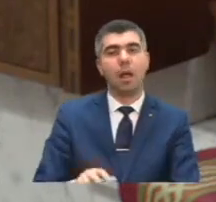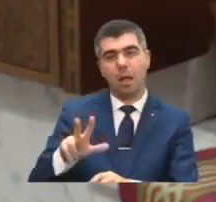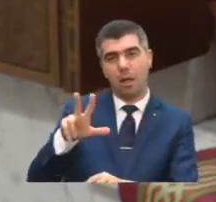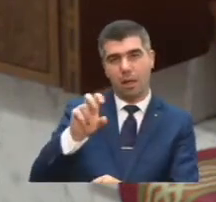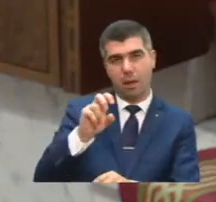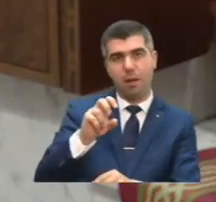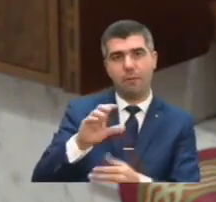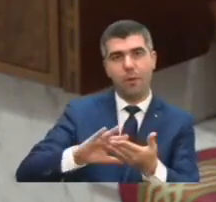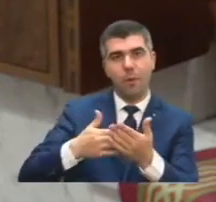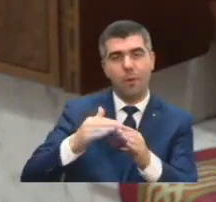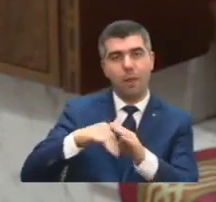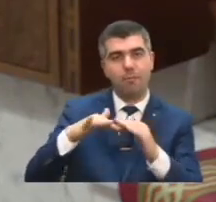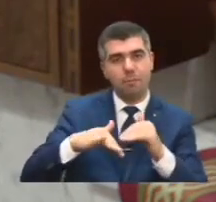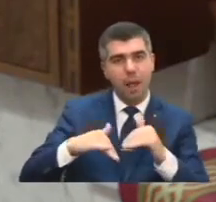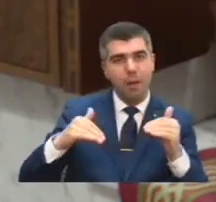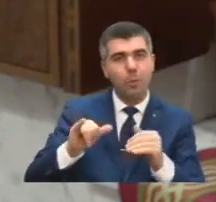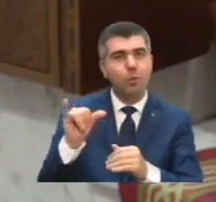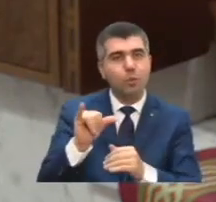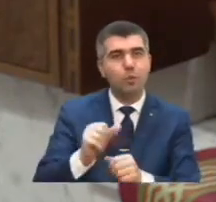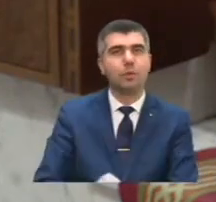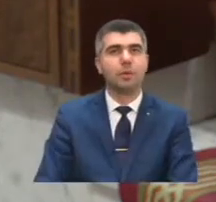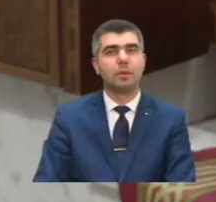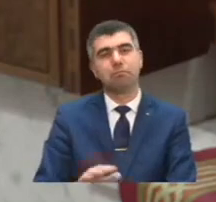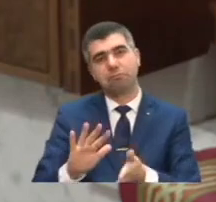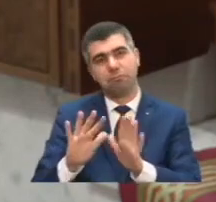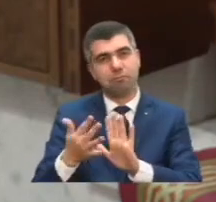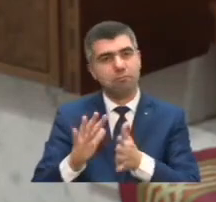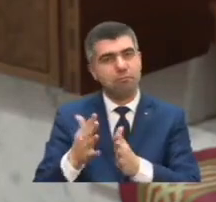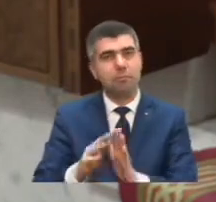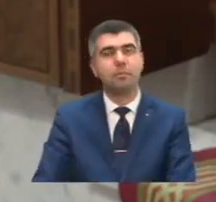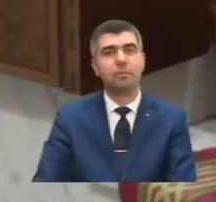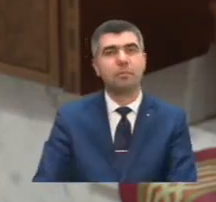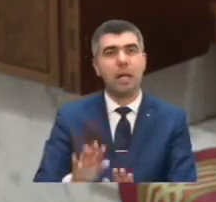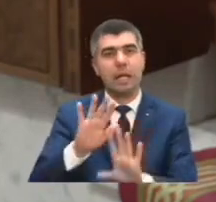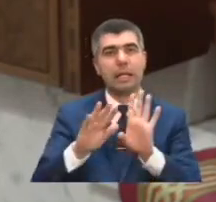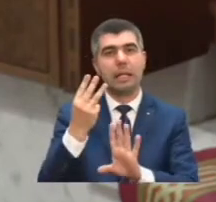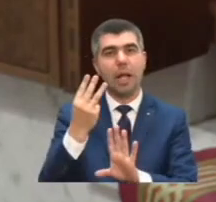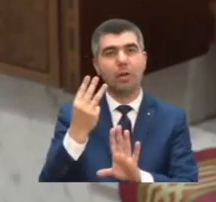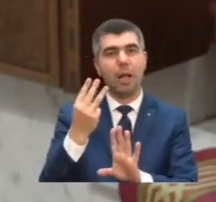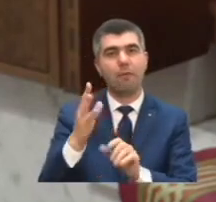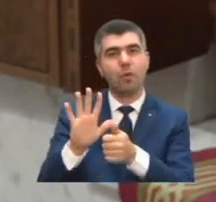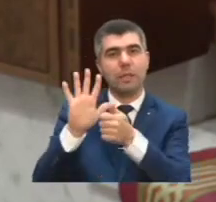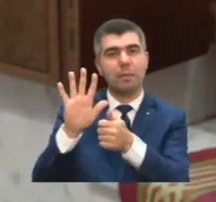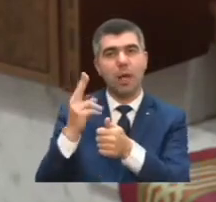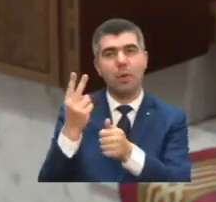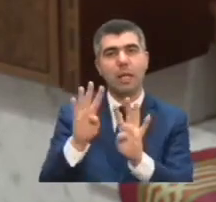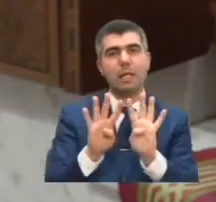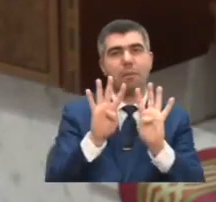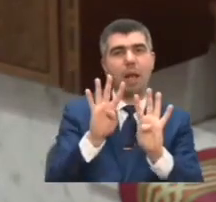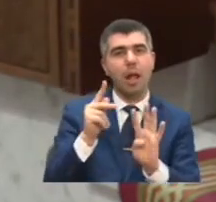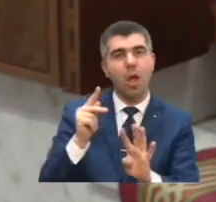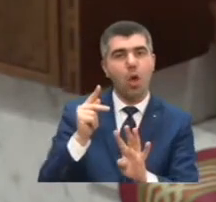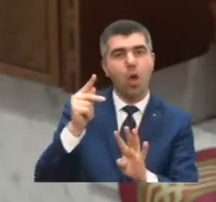تيعرفوا شنو اللي عندنا فيها. يعني الان عندنا تقريبا واحد 13683 كيلومتر من الطرق الوطنيه